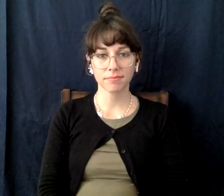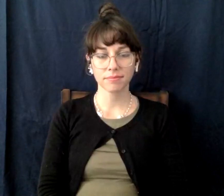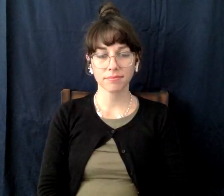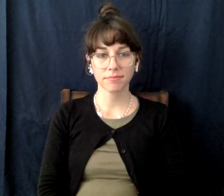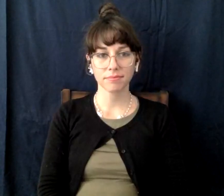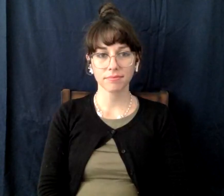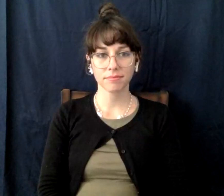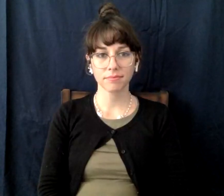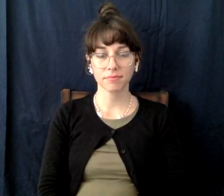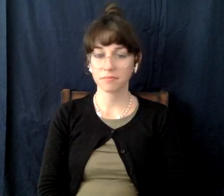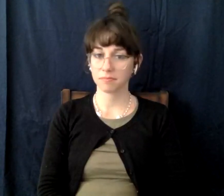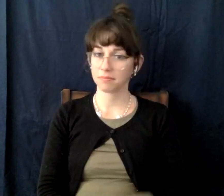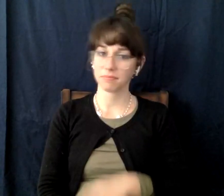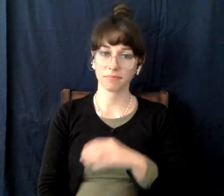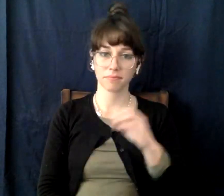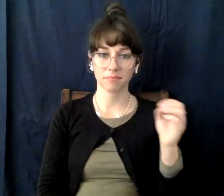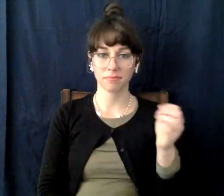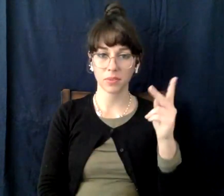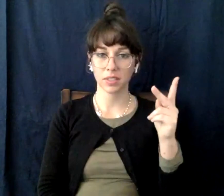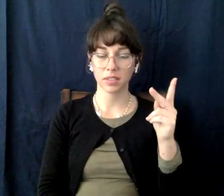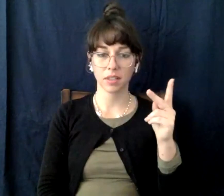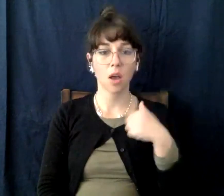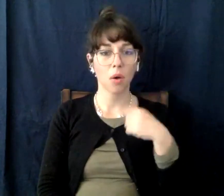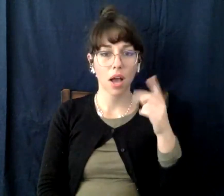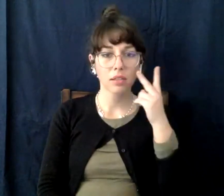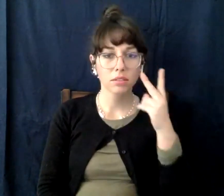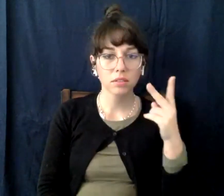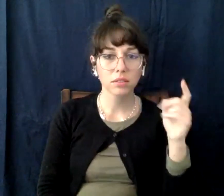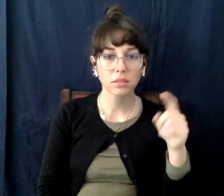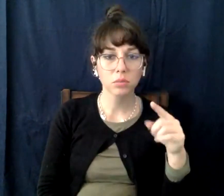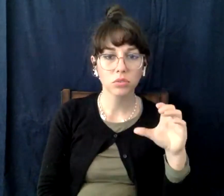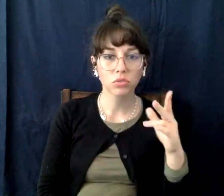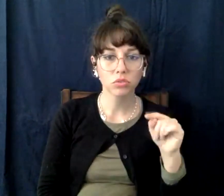With that, I think we'll, I see a question in chat.